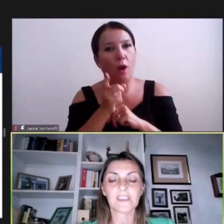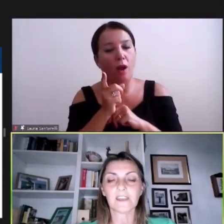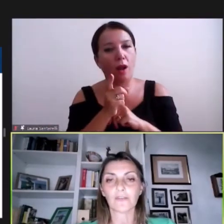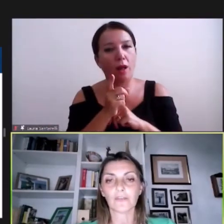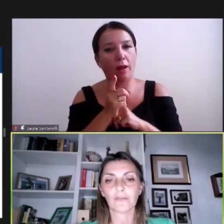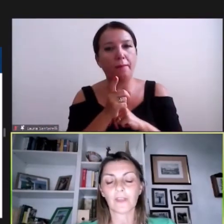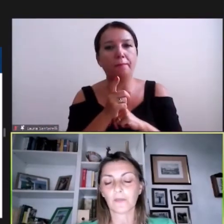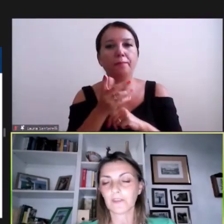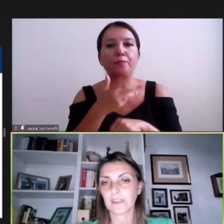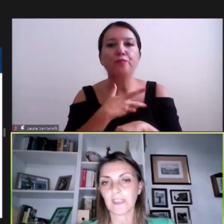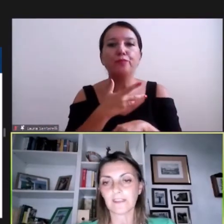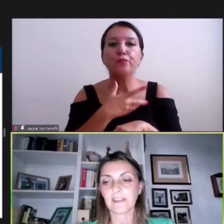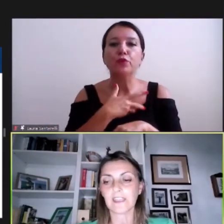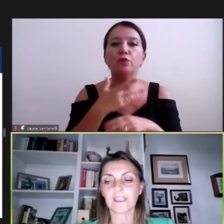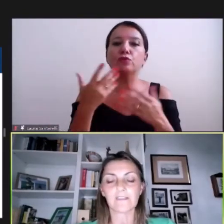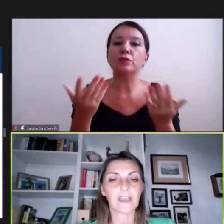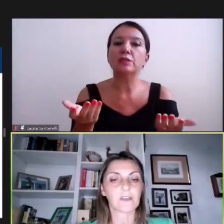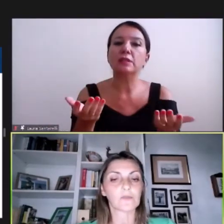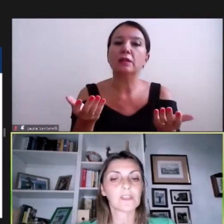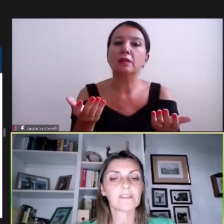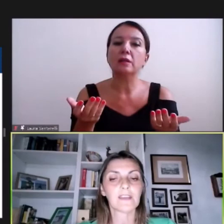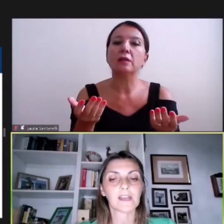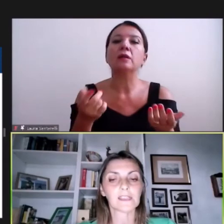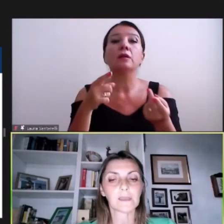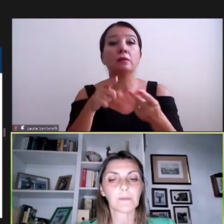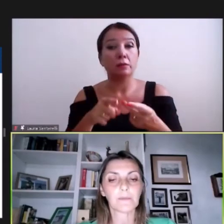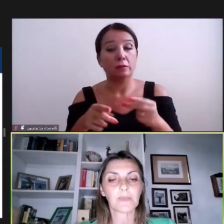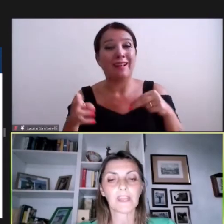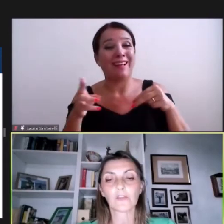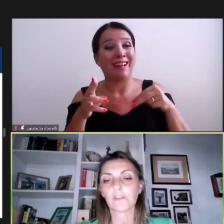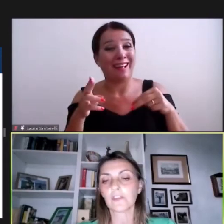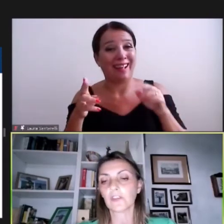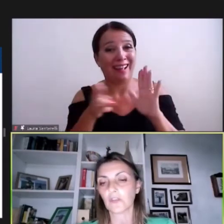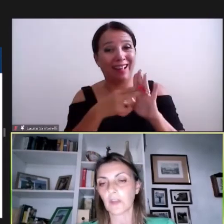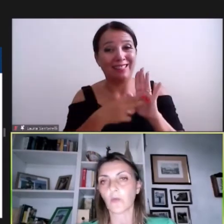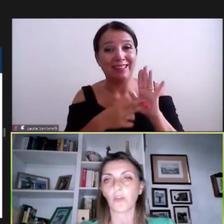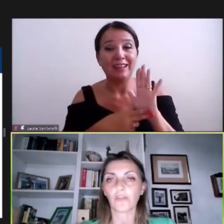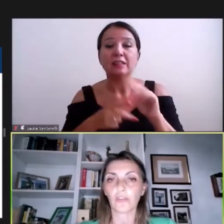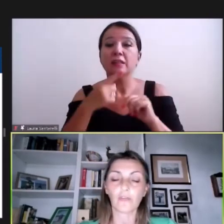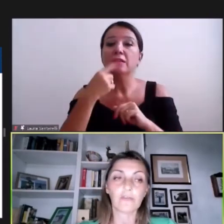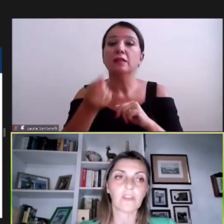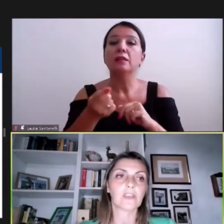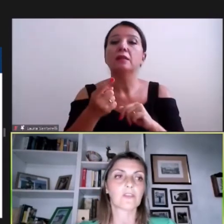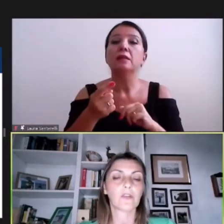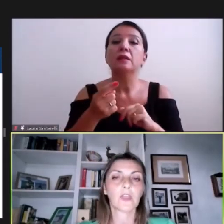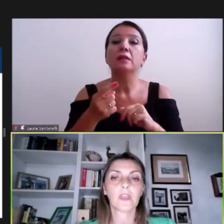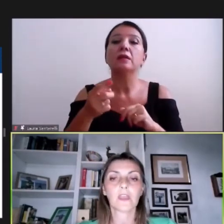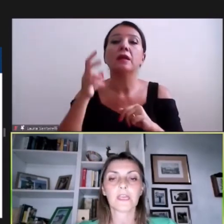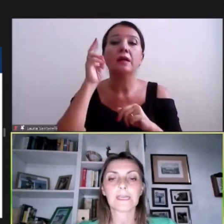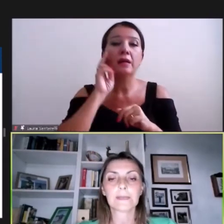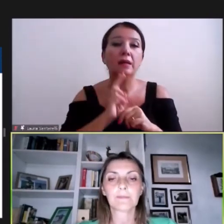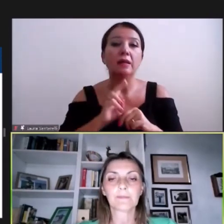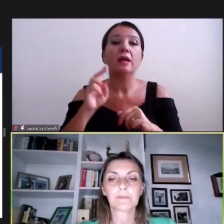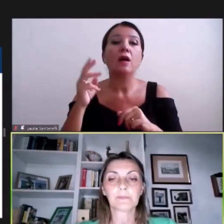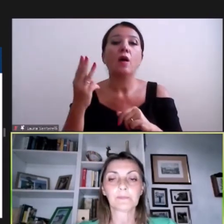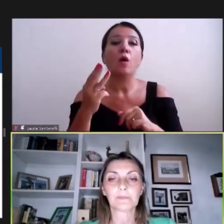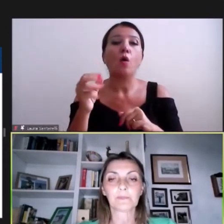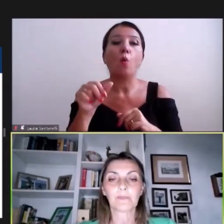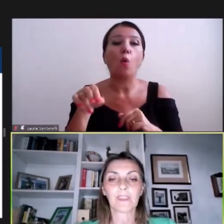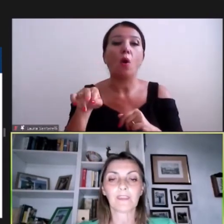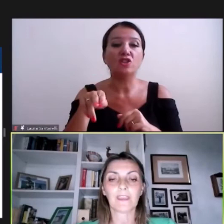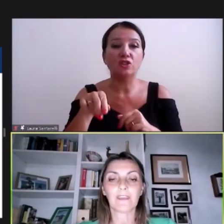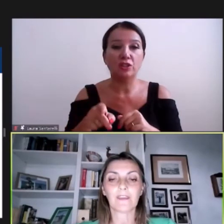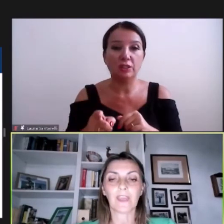ci siano queste etichette vengano utilizzate per il cosiddetto greenwashing, ovvero